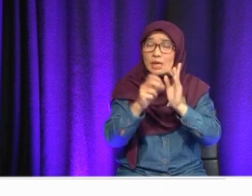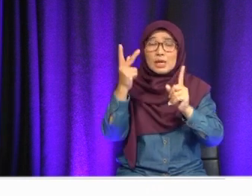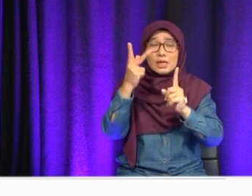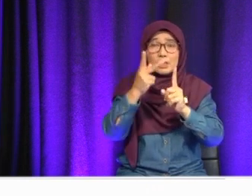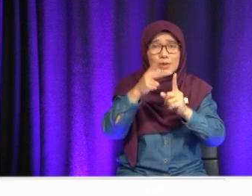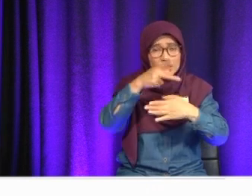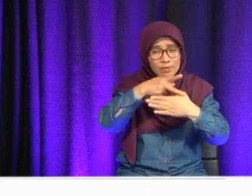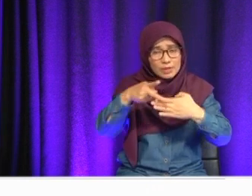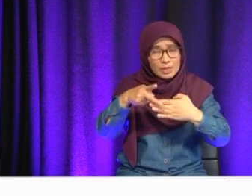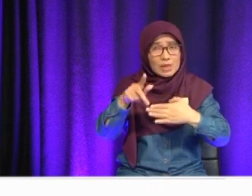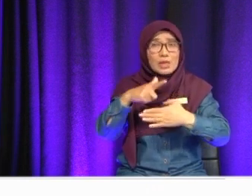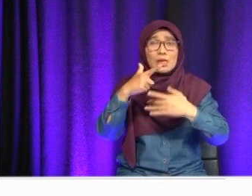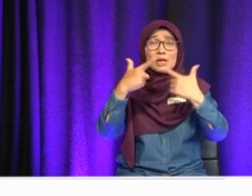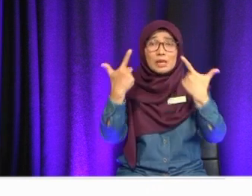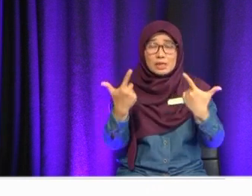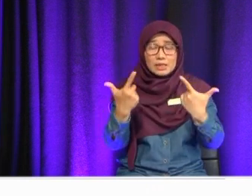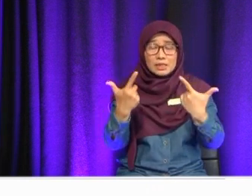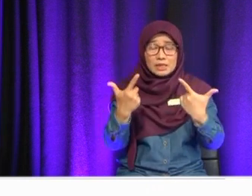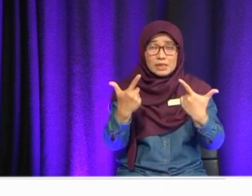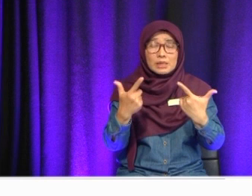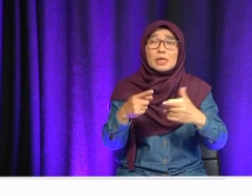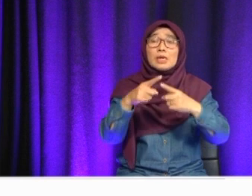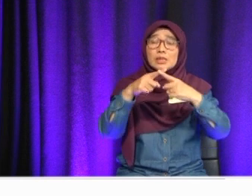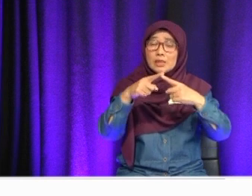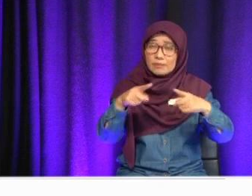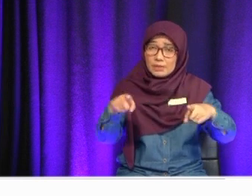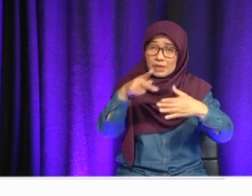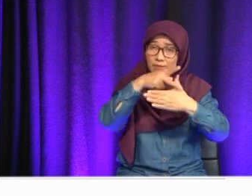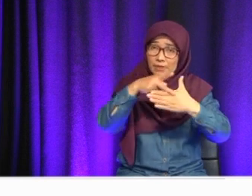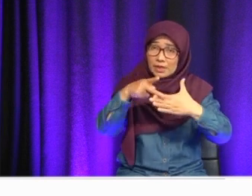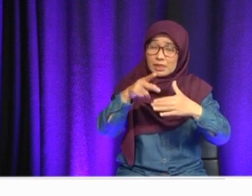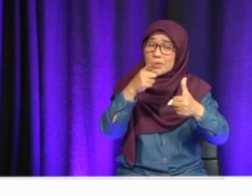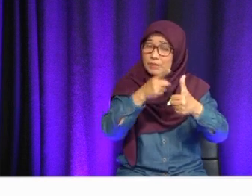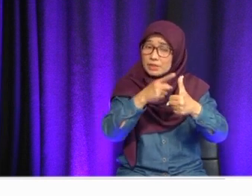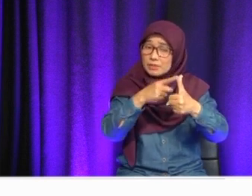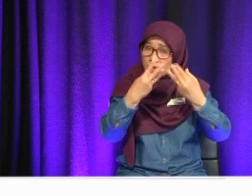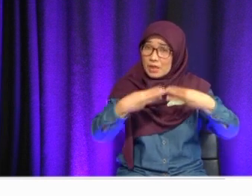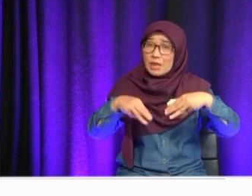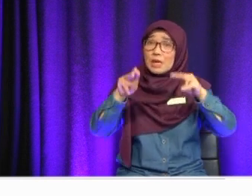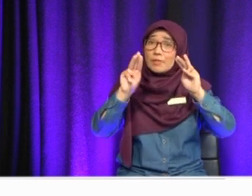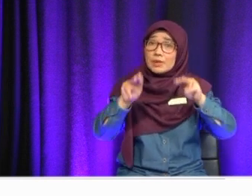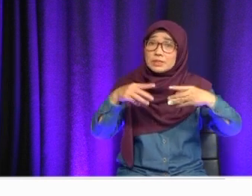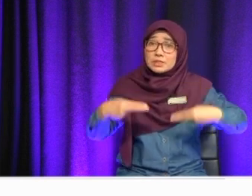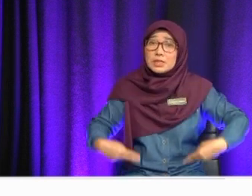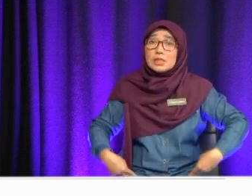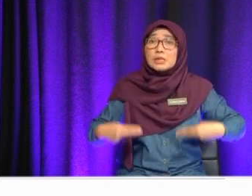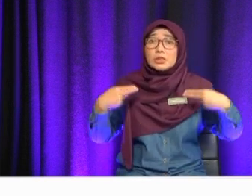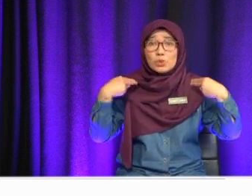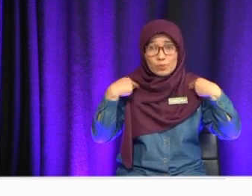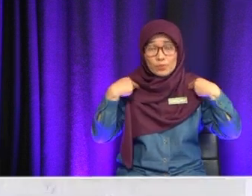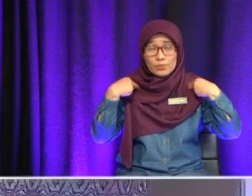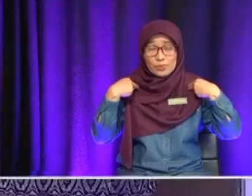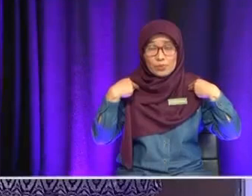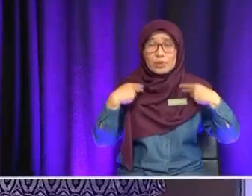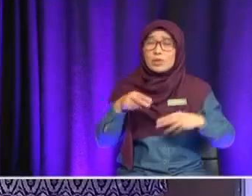pihak yang pertama itu masih hidup. Jadi apabila kita bercerita tentang wakil, ia adalah proses yang mana kedua-dua pihak itu masih